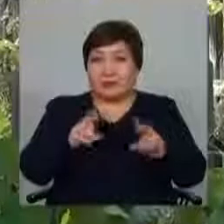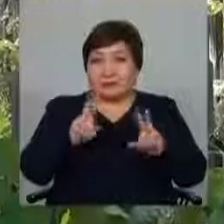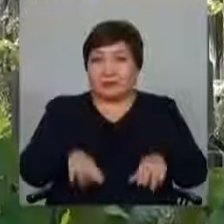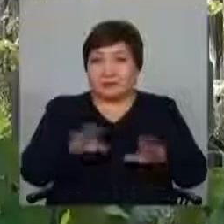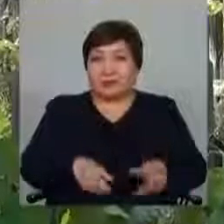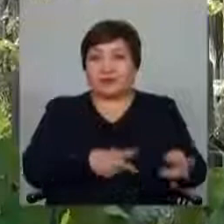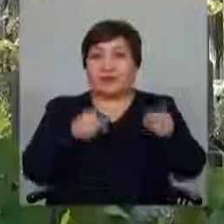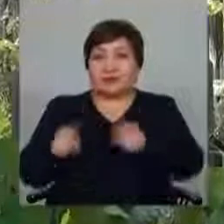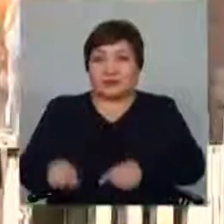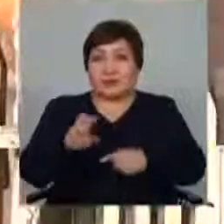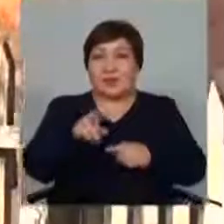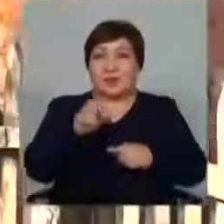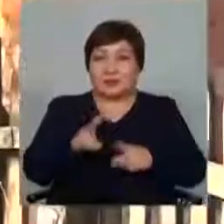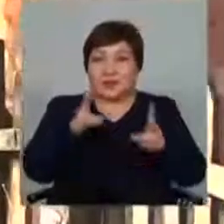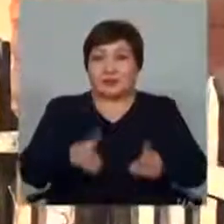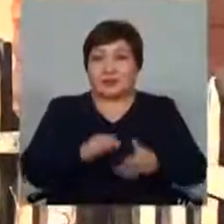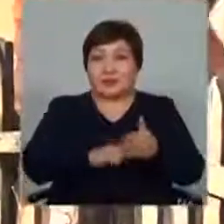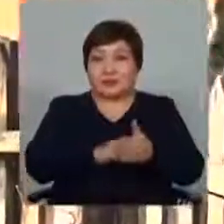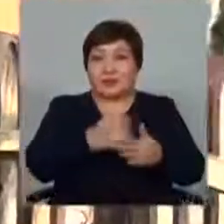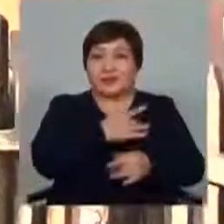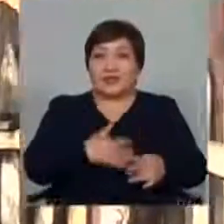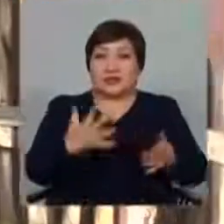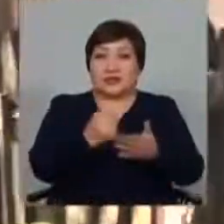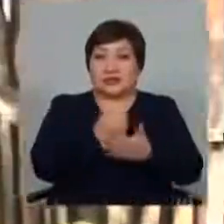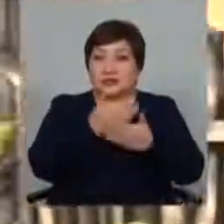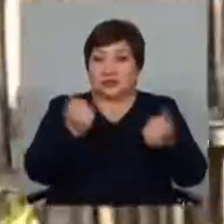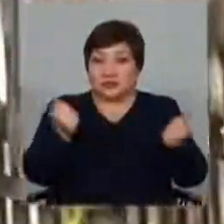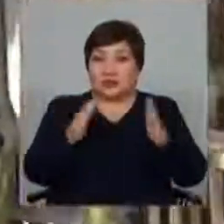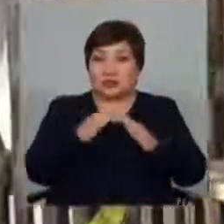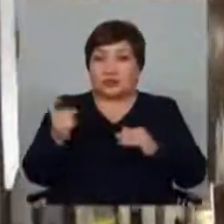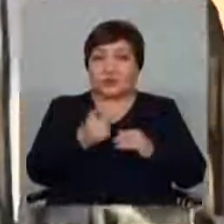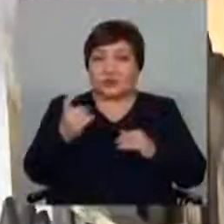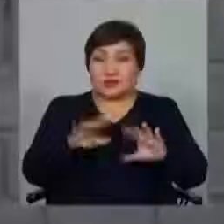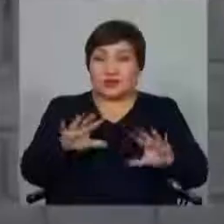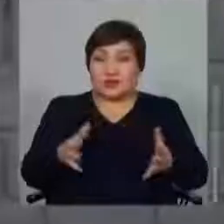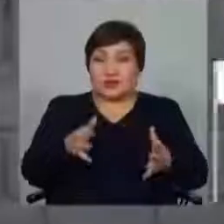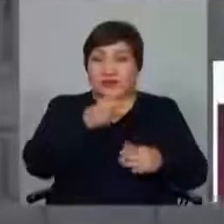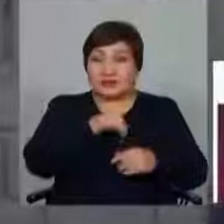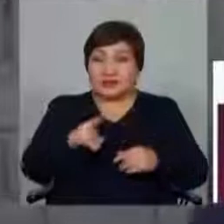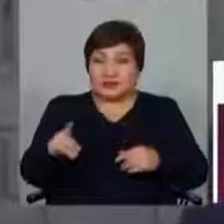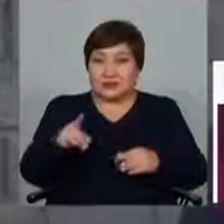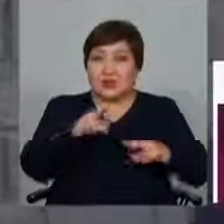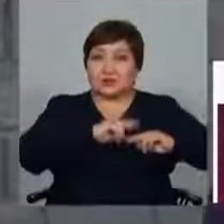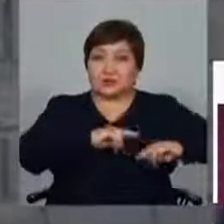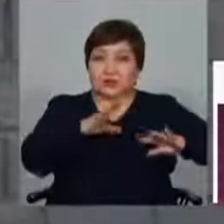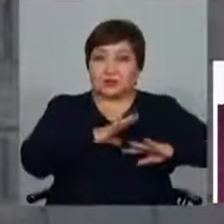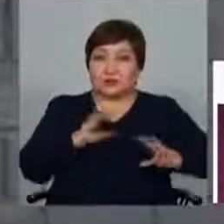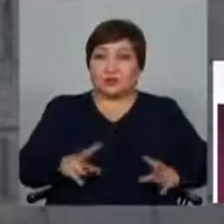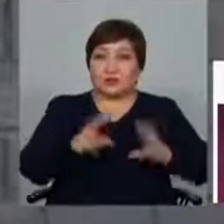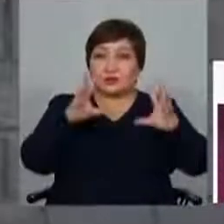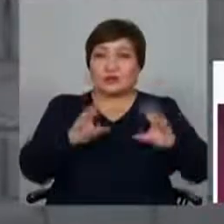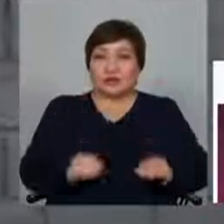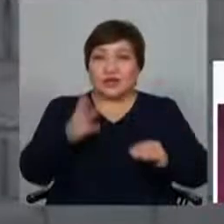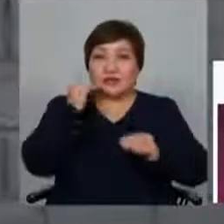Алапат салдарынан жарақат алғандар жоқ. Үй иелері оқиға кезінде жұмыста болған. Өртті сөндіруге Алматы қаласының